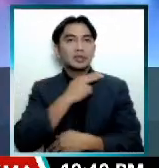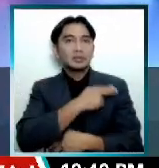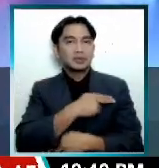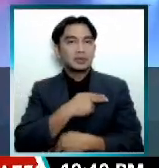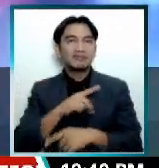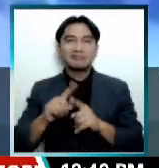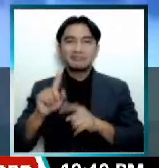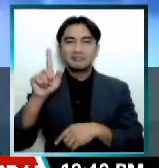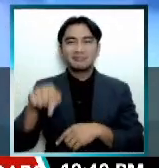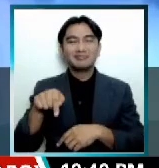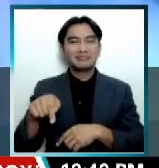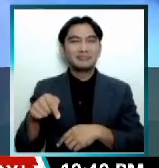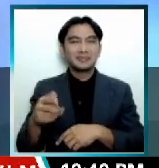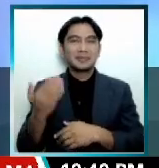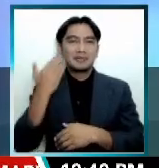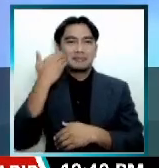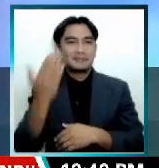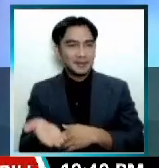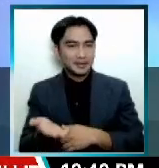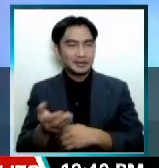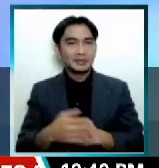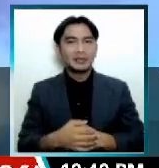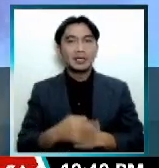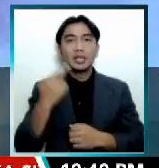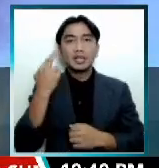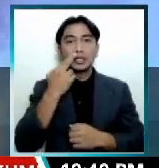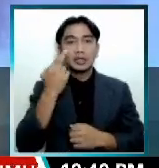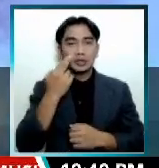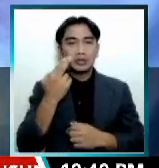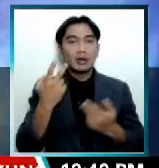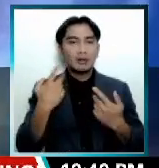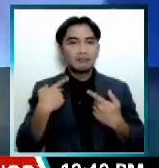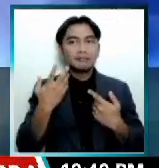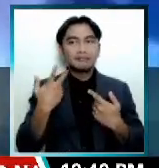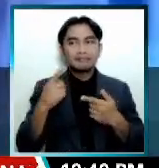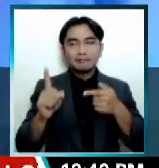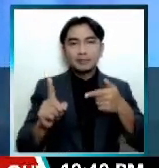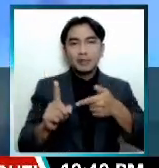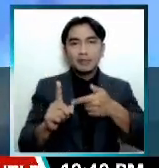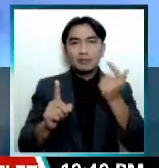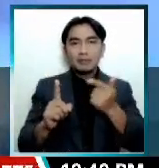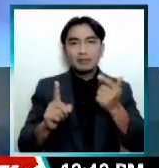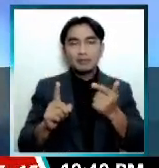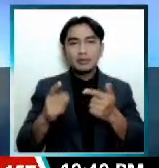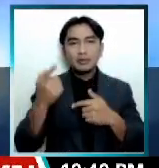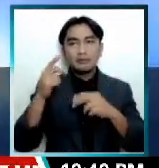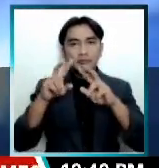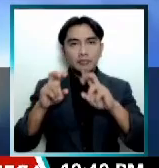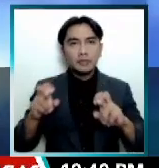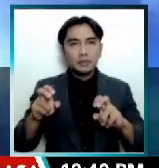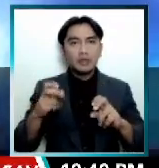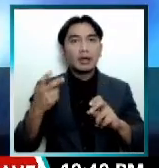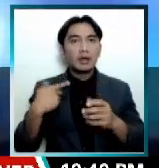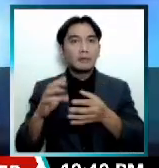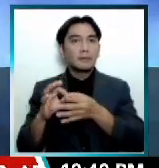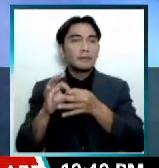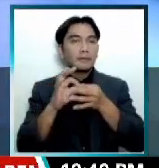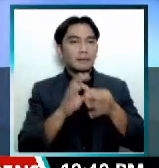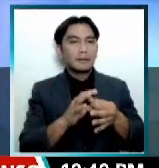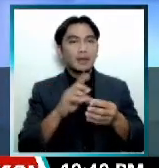ng buhay kalaunan. Isa sa mga tinututukang anggulo ng pulisya sa imbestigasyon ang kaugnayan umano ng biktima sa